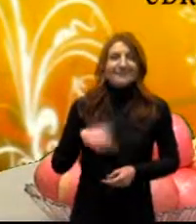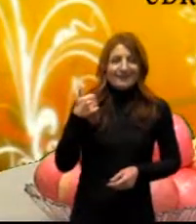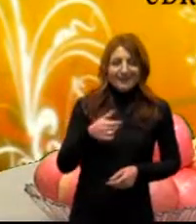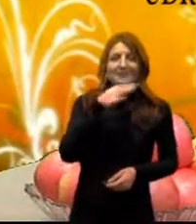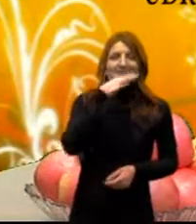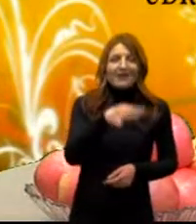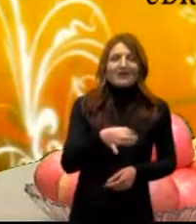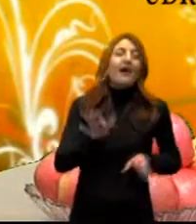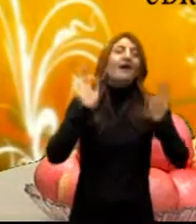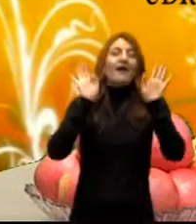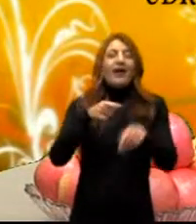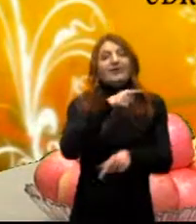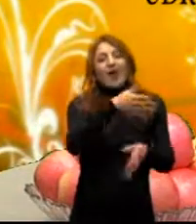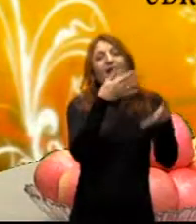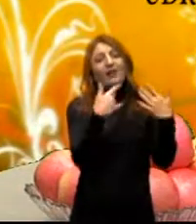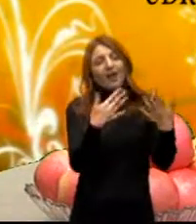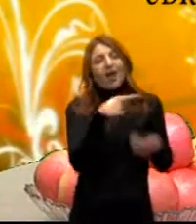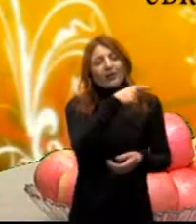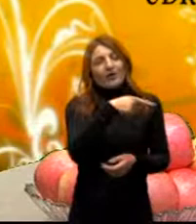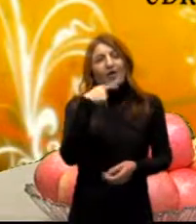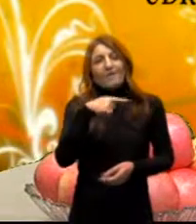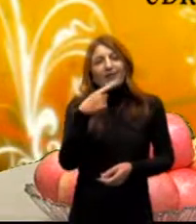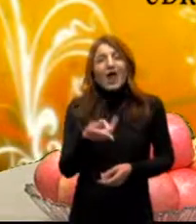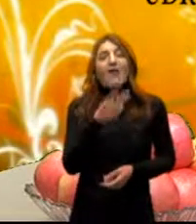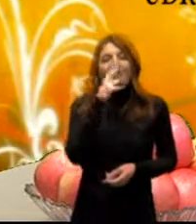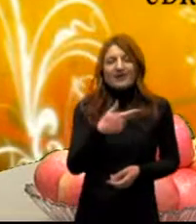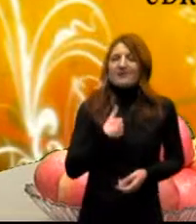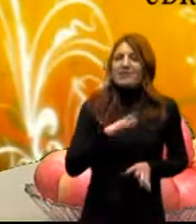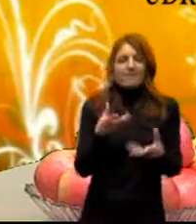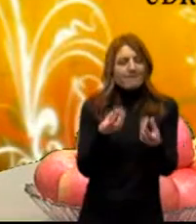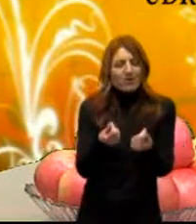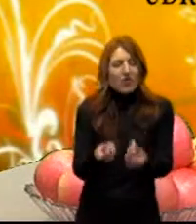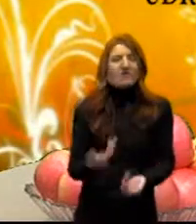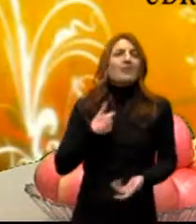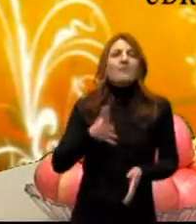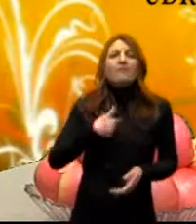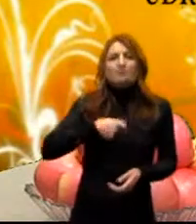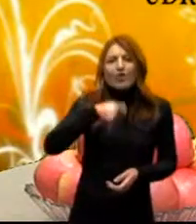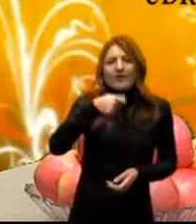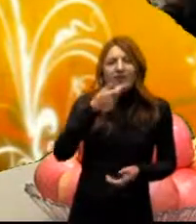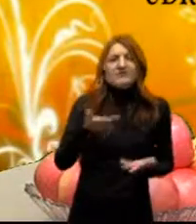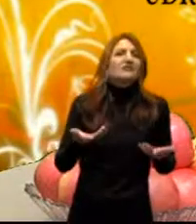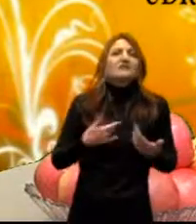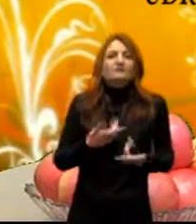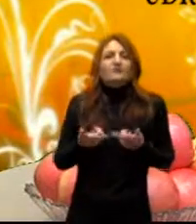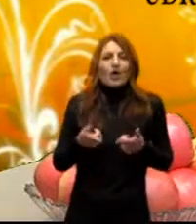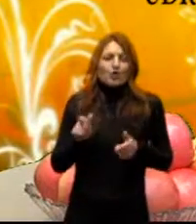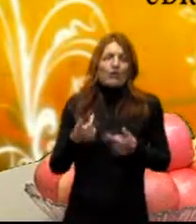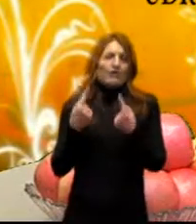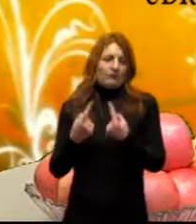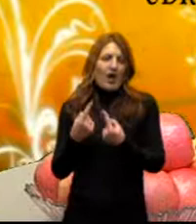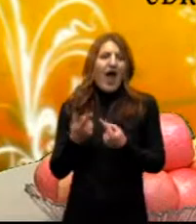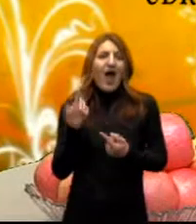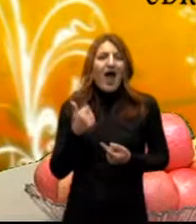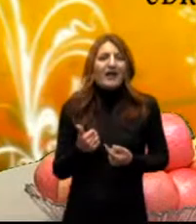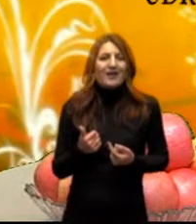rekli, lako je njoj govoriti, ali pogledaj ti to. Nemam novaca, nemam šta je. To sve stoji kod neke populacije i to je